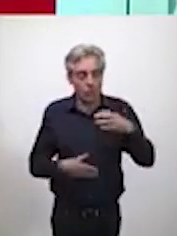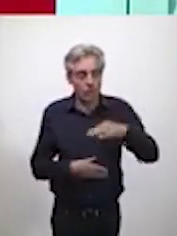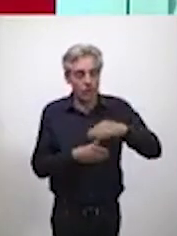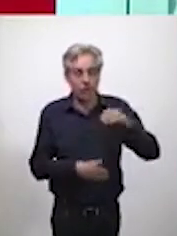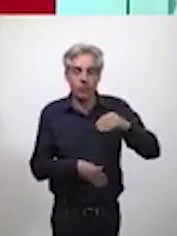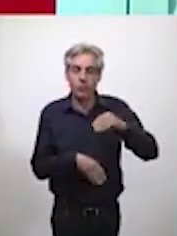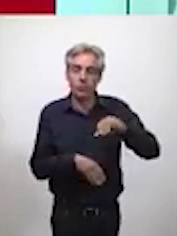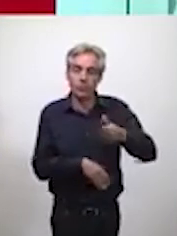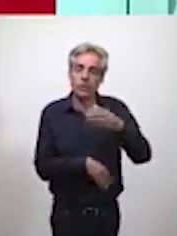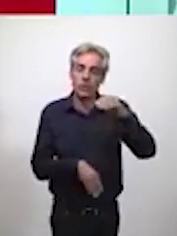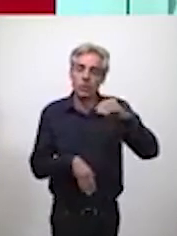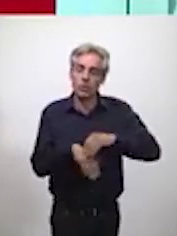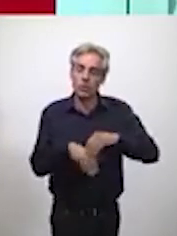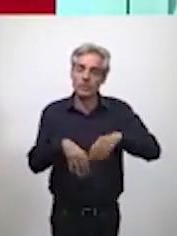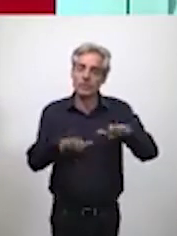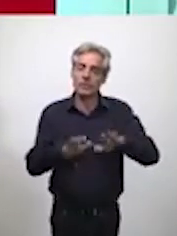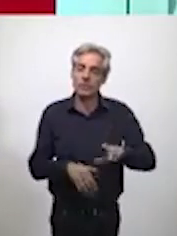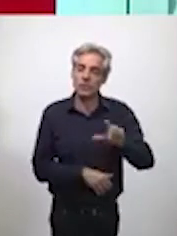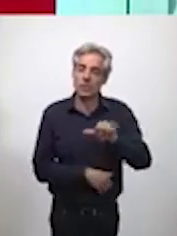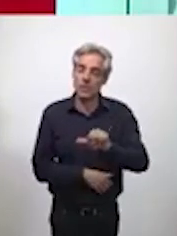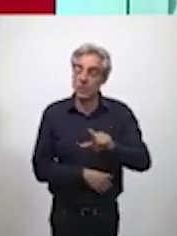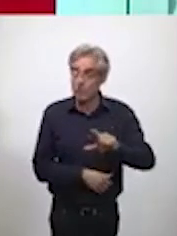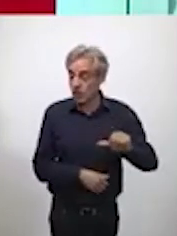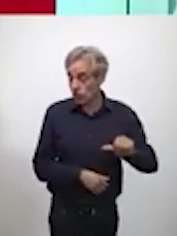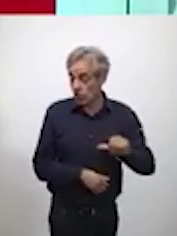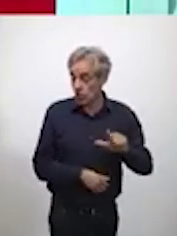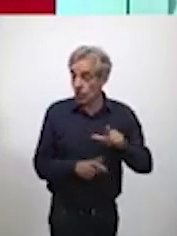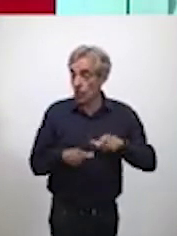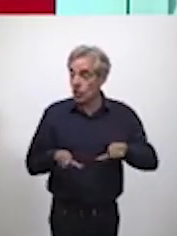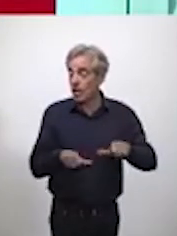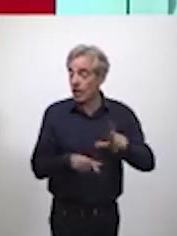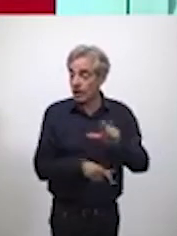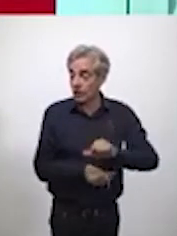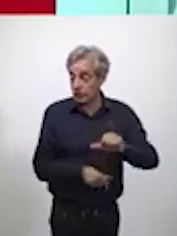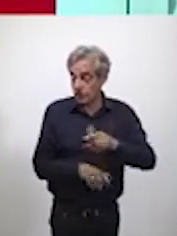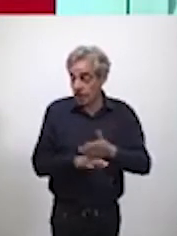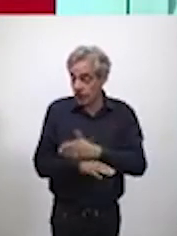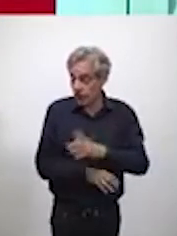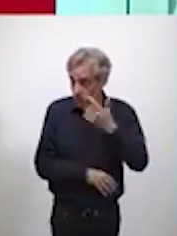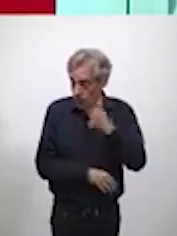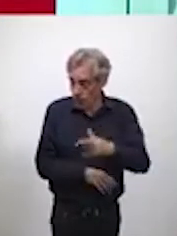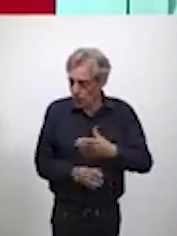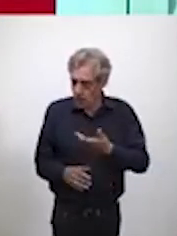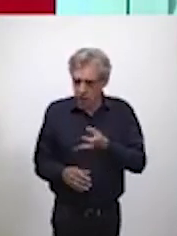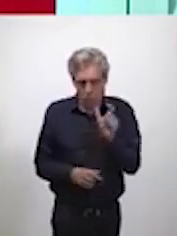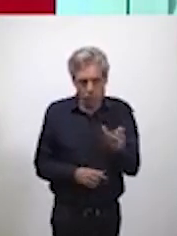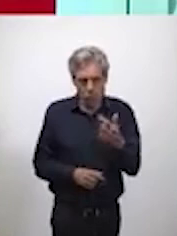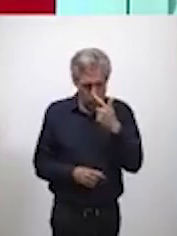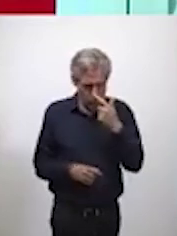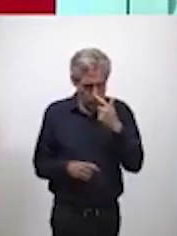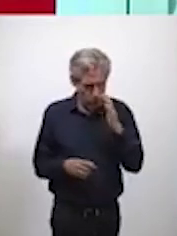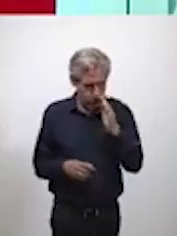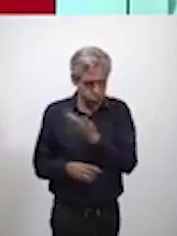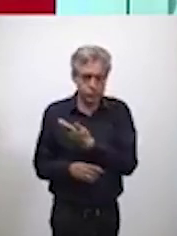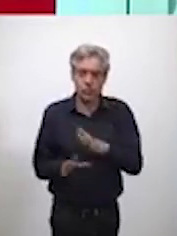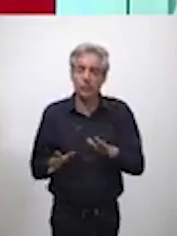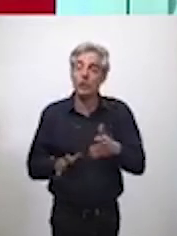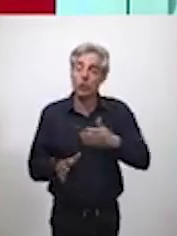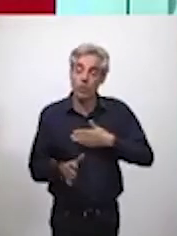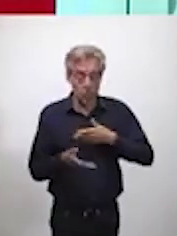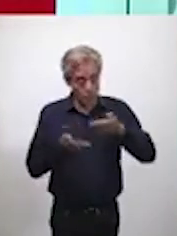conseil d'administration de Ratlantique. Je ne le savais pas auparavant. Donc le mot renoncement ne me paraît pas tout à fait adapté. Au moment où j'ai